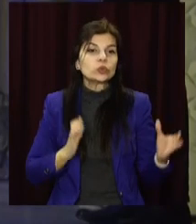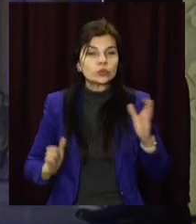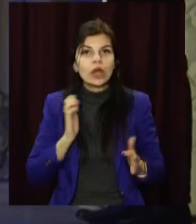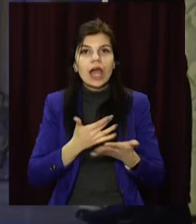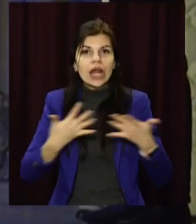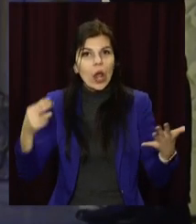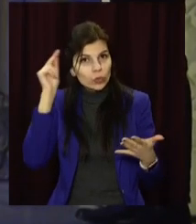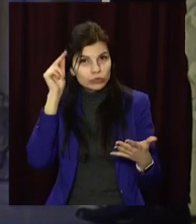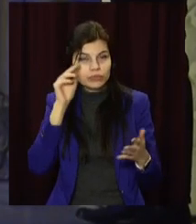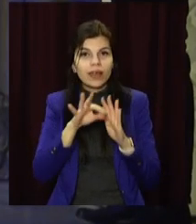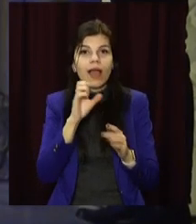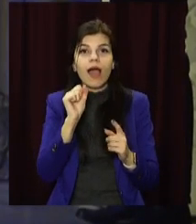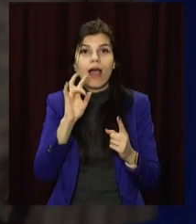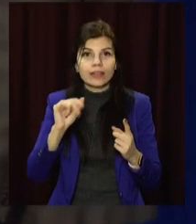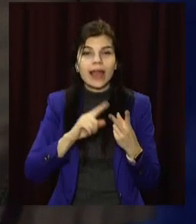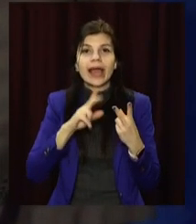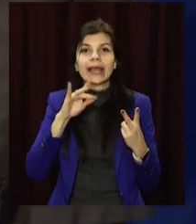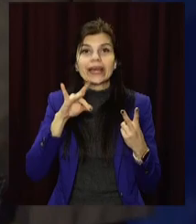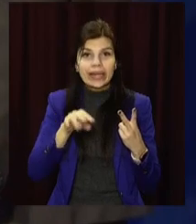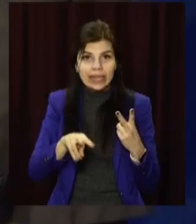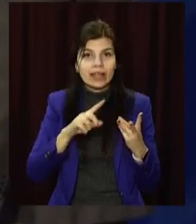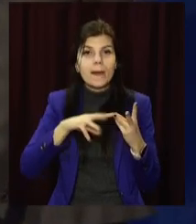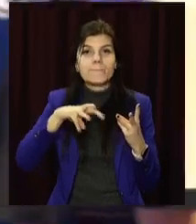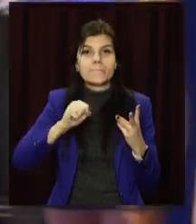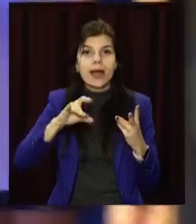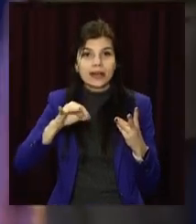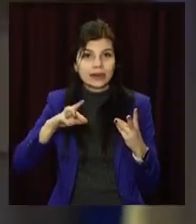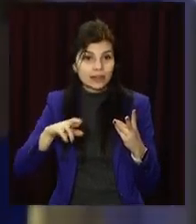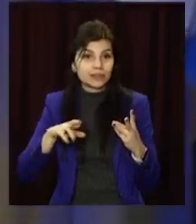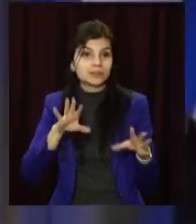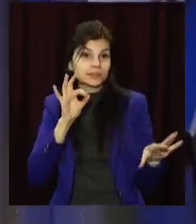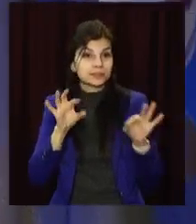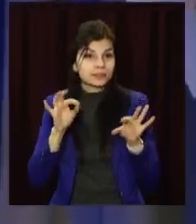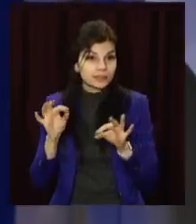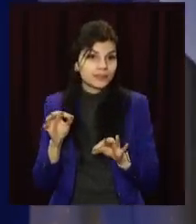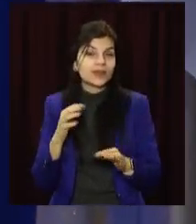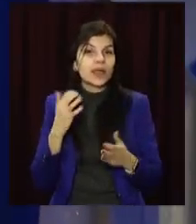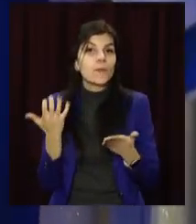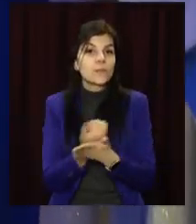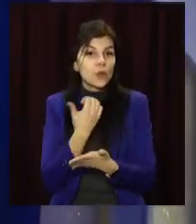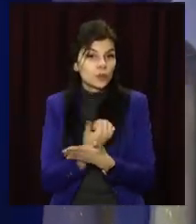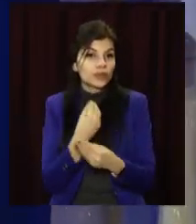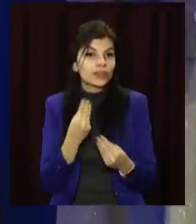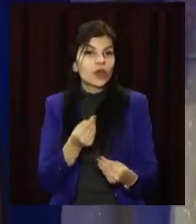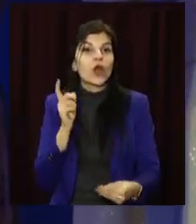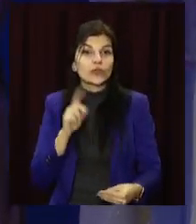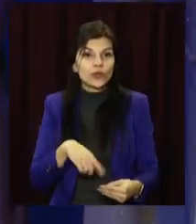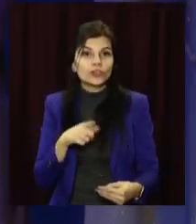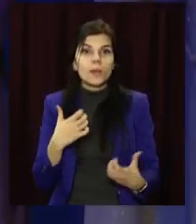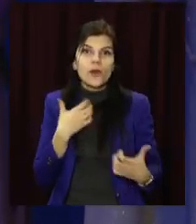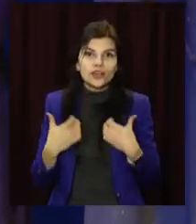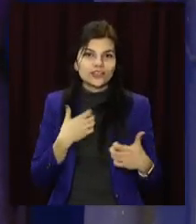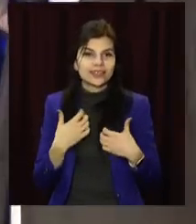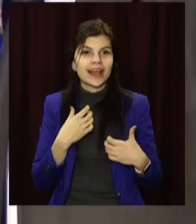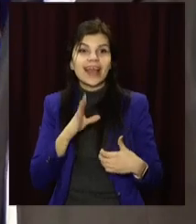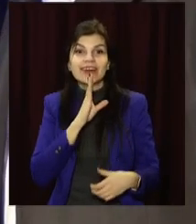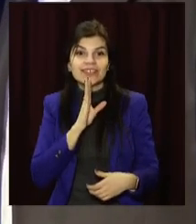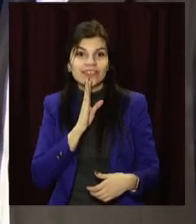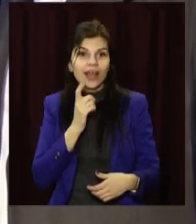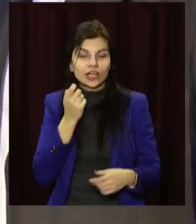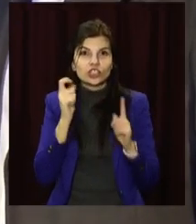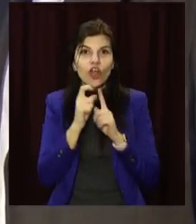навчальних закладів – Анна Нельга, Кирило Муштей та Марія Бажан. Останній здобути перемогу не завадило навіть хвилювання. Юна співачка